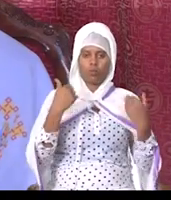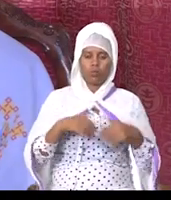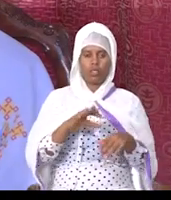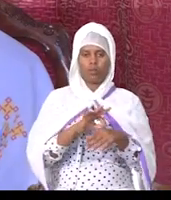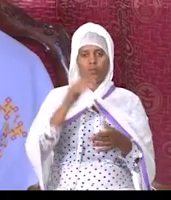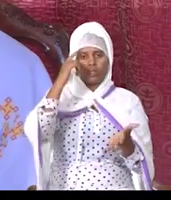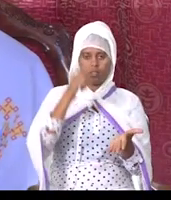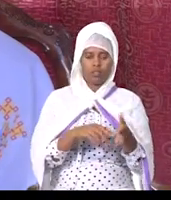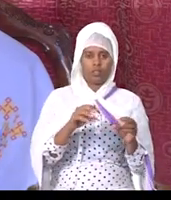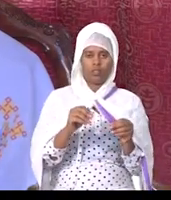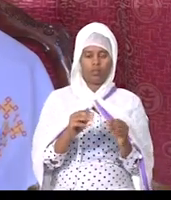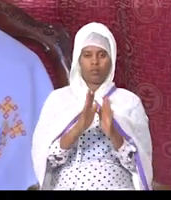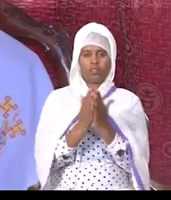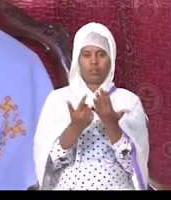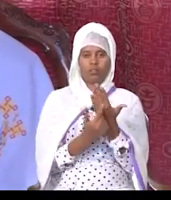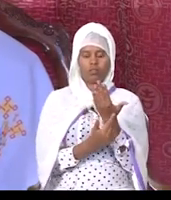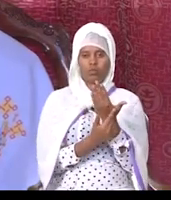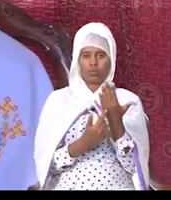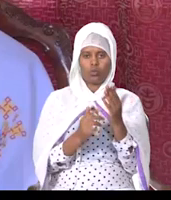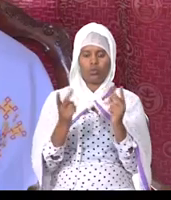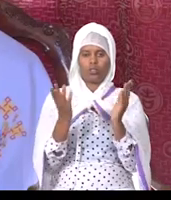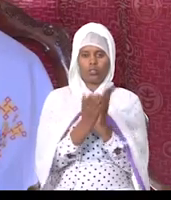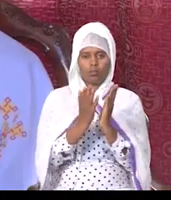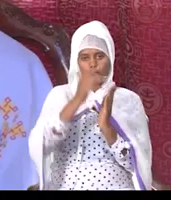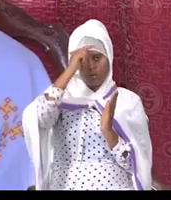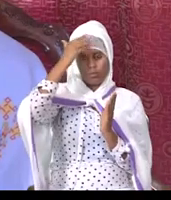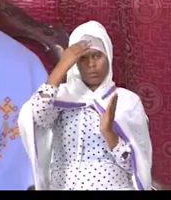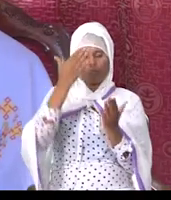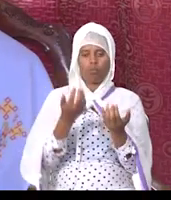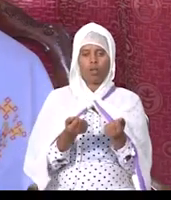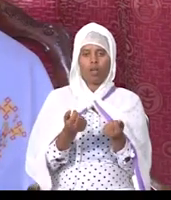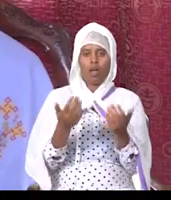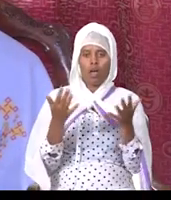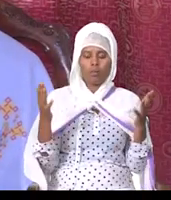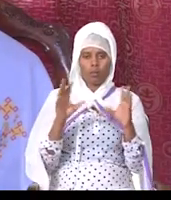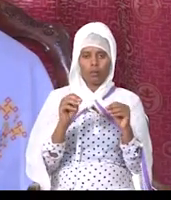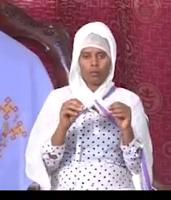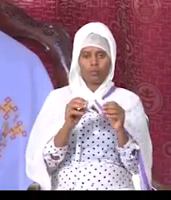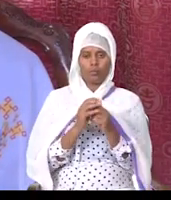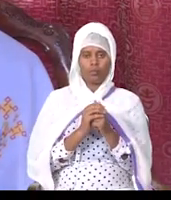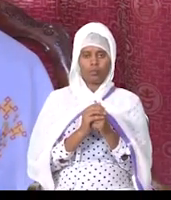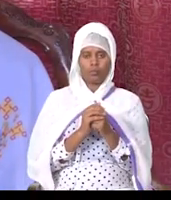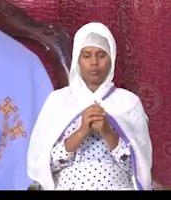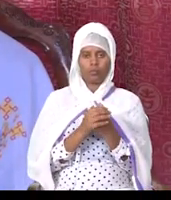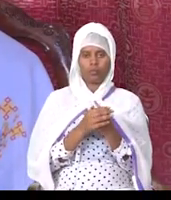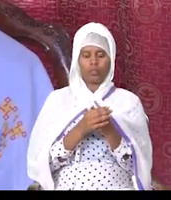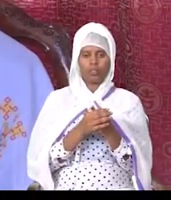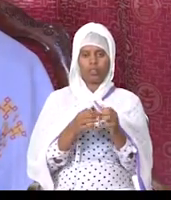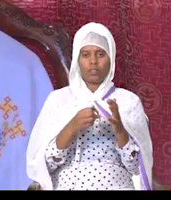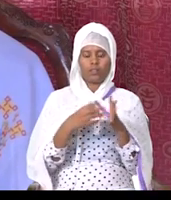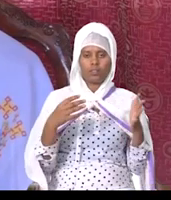ሰብ ቀትል ይሕምም ማለት እዩ። መፅሓፍ ቅዱስ ወይ ድማ ትምህርቲ ሃይማኖት ድማ ሞያ እዩ፣ ዓብ ሞያ። ካብኡ እኳ ብርትዕ ካብቲ ናይ